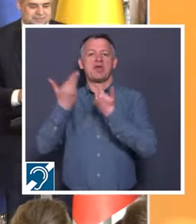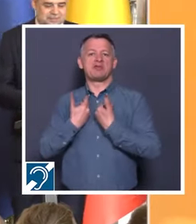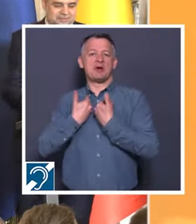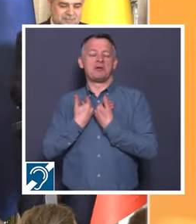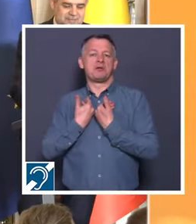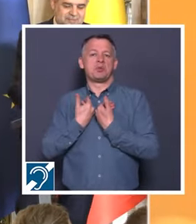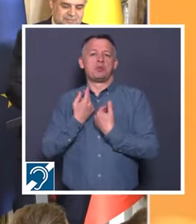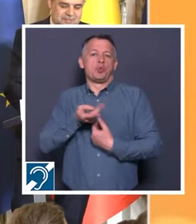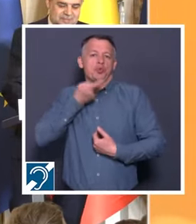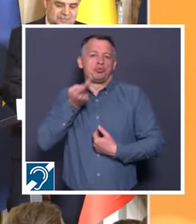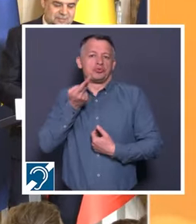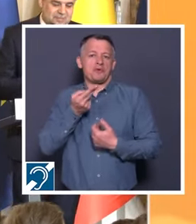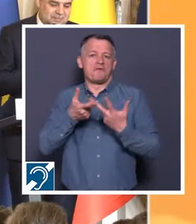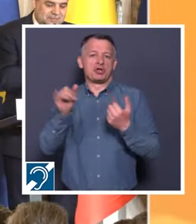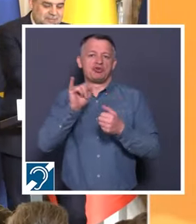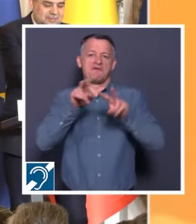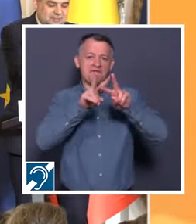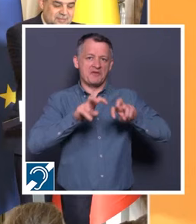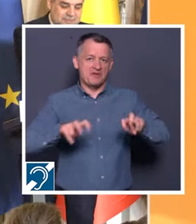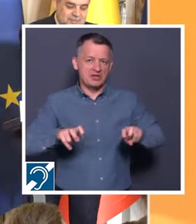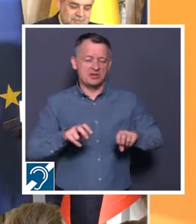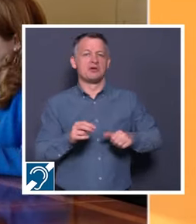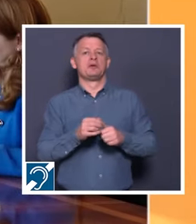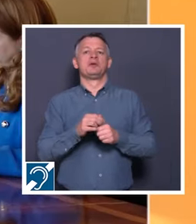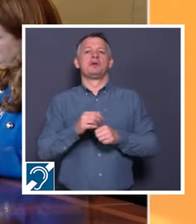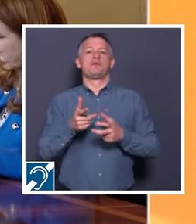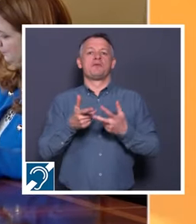ca cineva să le verifice, fără să le pună în context,